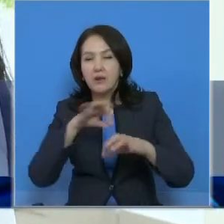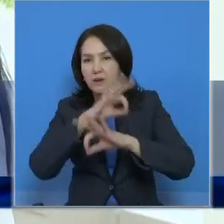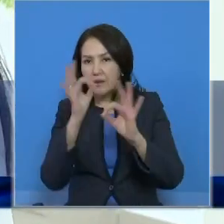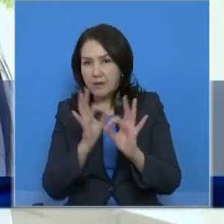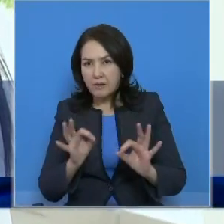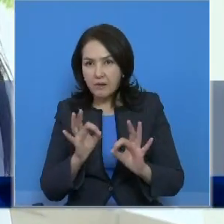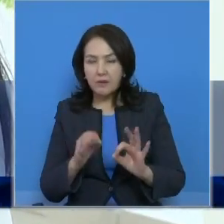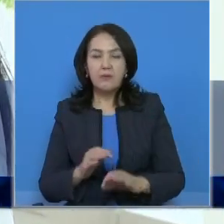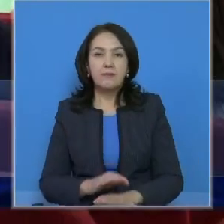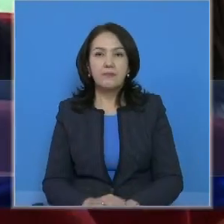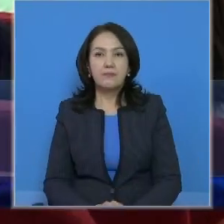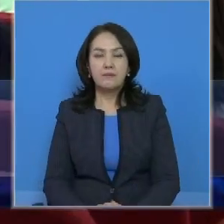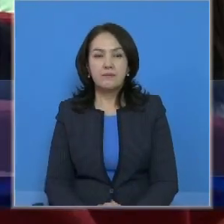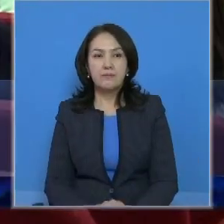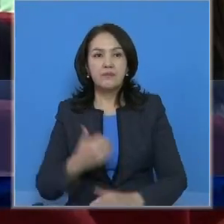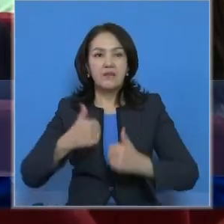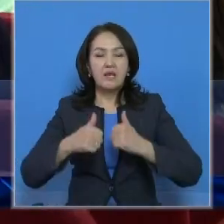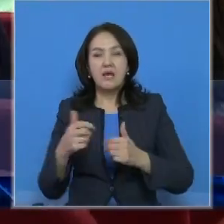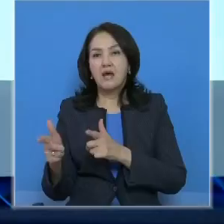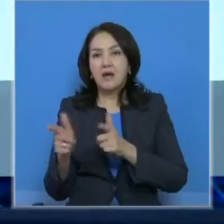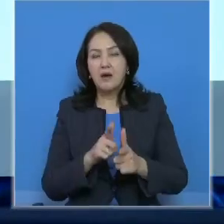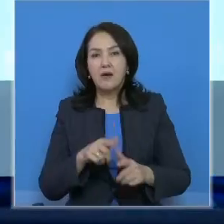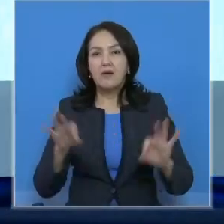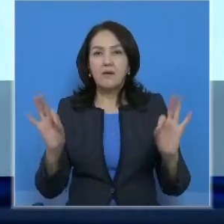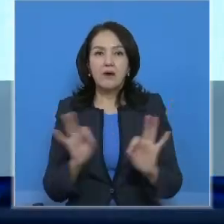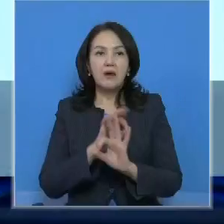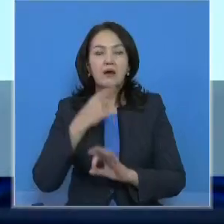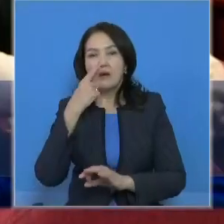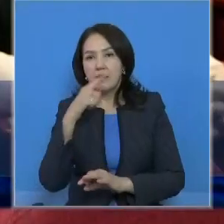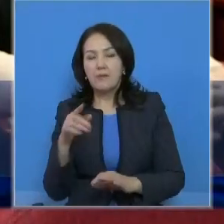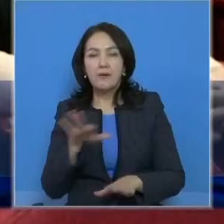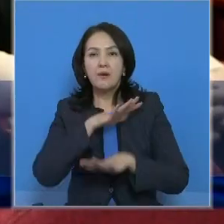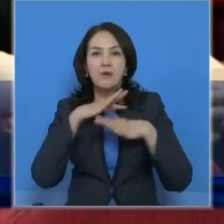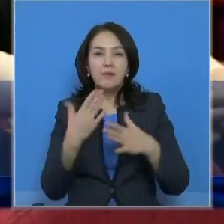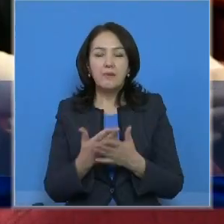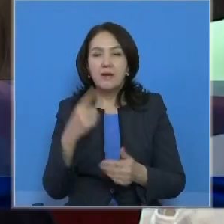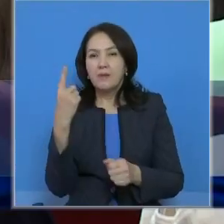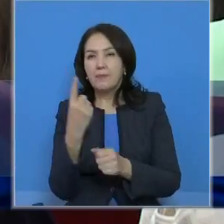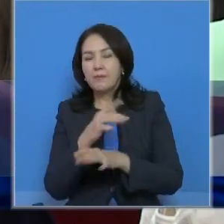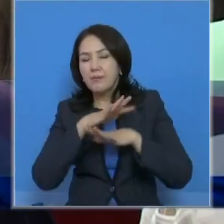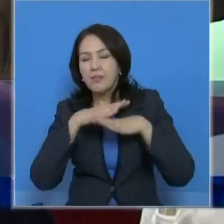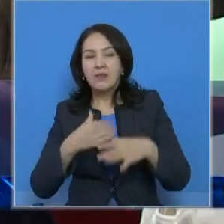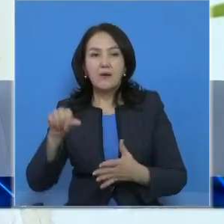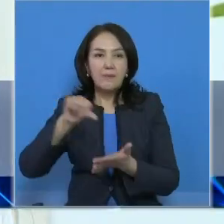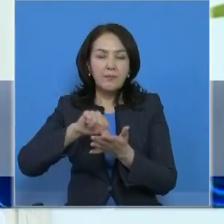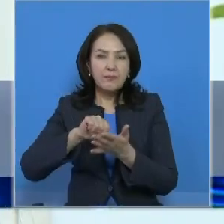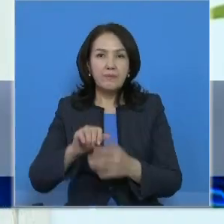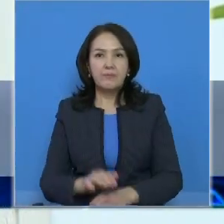творчеству и искусству. Конкурсанты подготовили вокальные номера. Многие из них не в первый раз выходили на